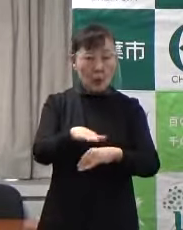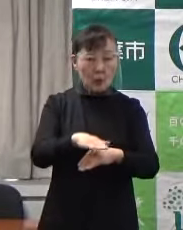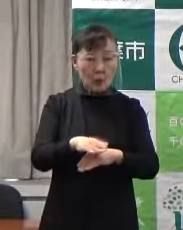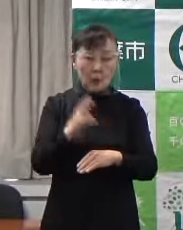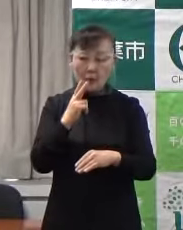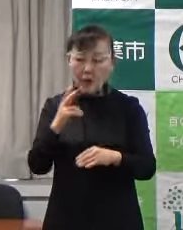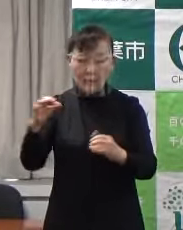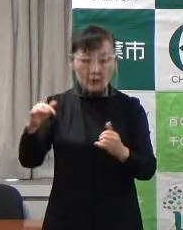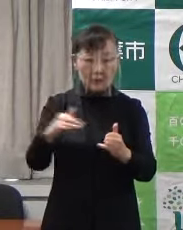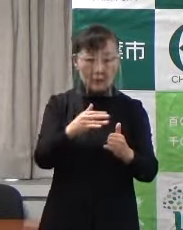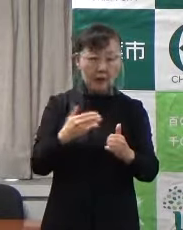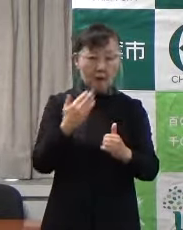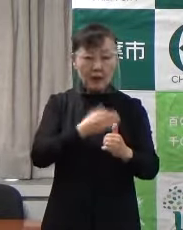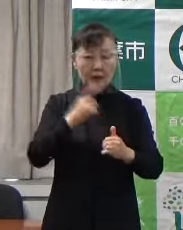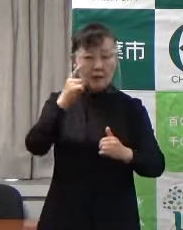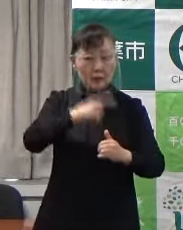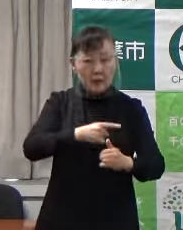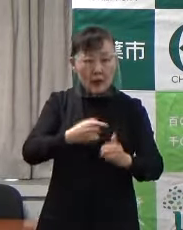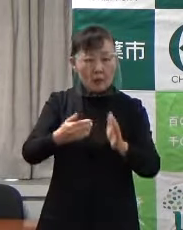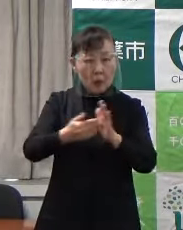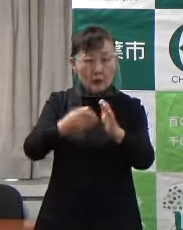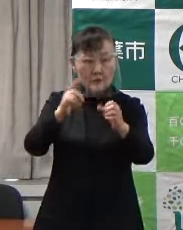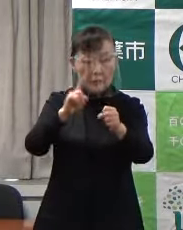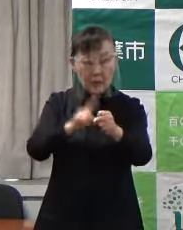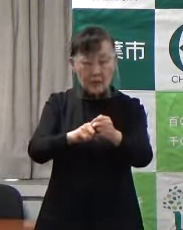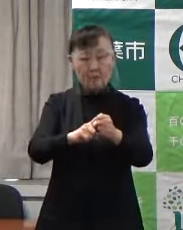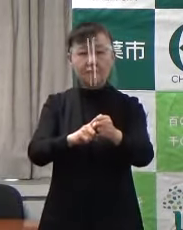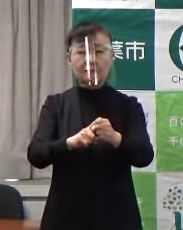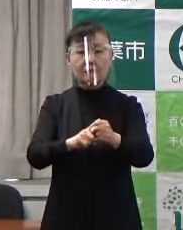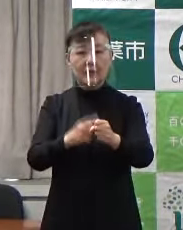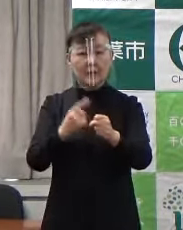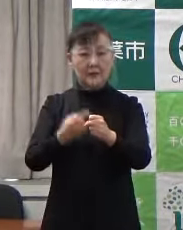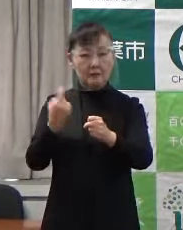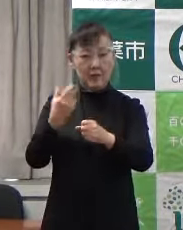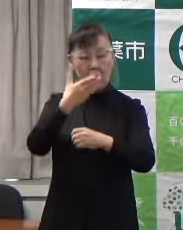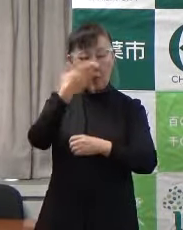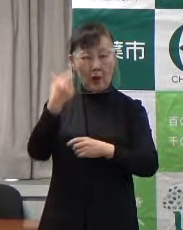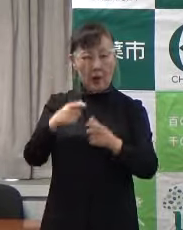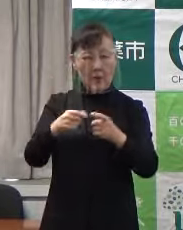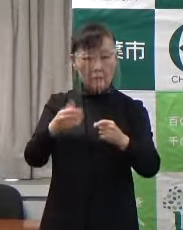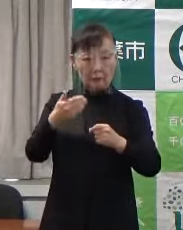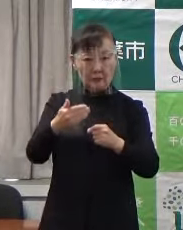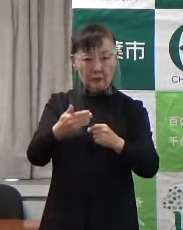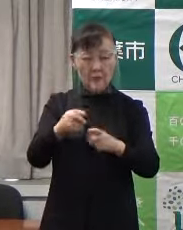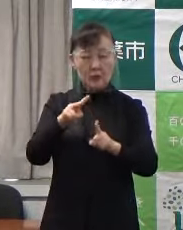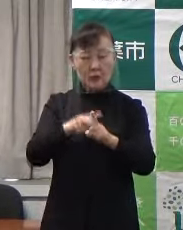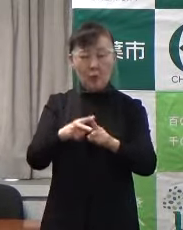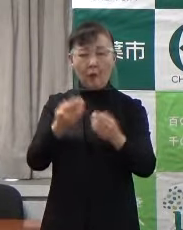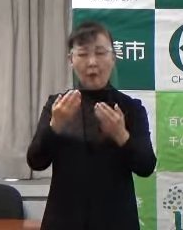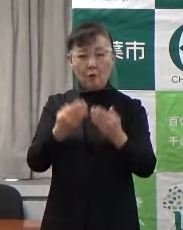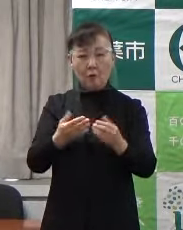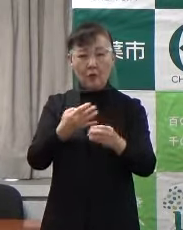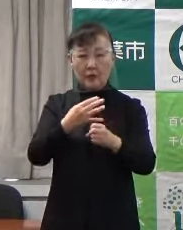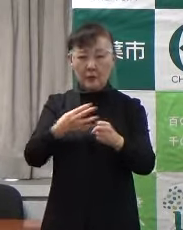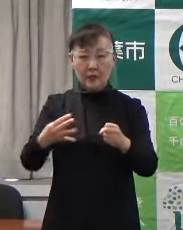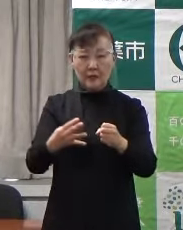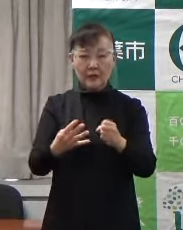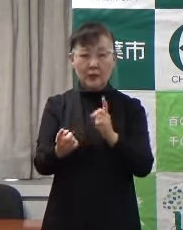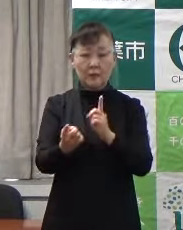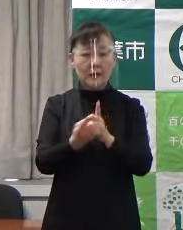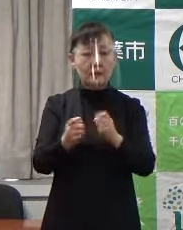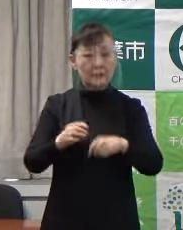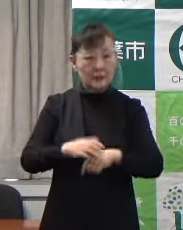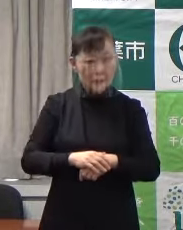煙による健康被害を防止するための取り組みの一環として昨年度若葉区の小学校4年生を対象にした尿中コチニン